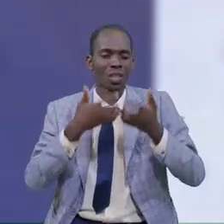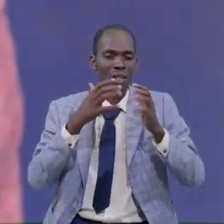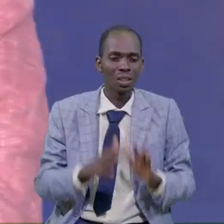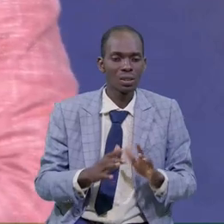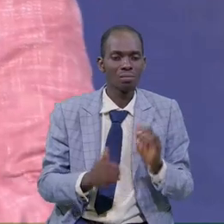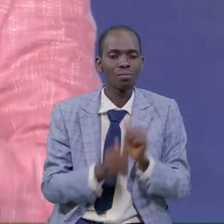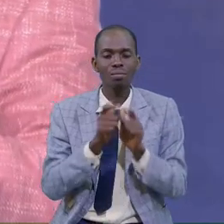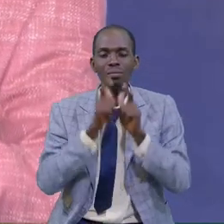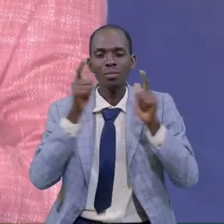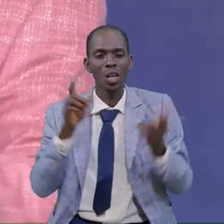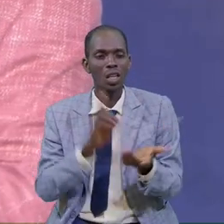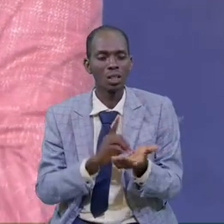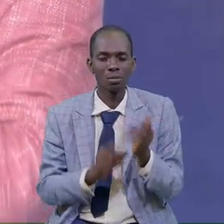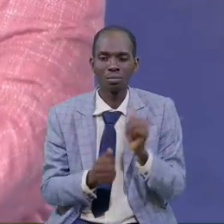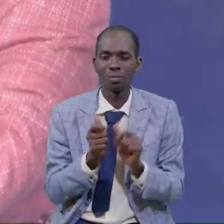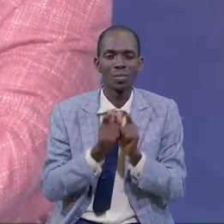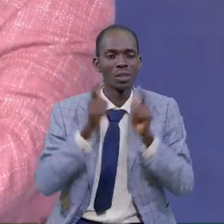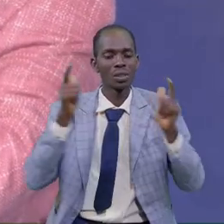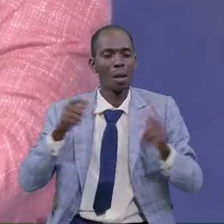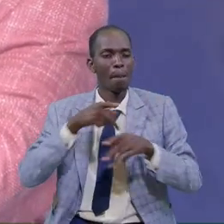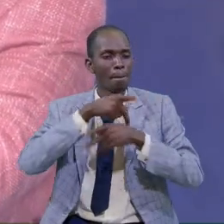docteurs, de grands professeurs, professionnels,